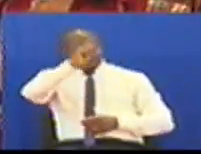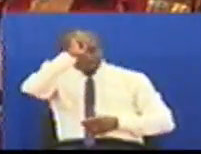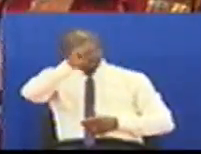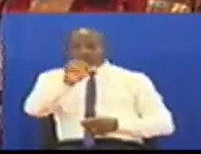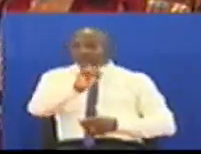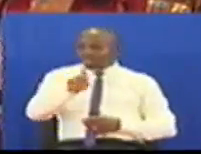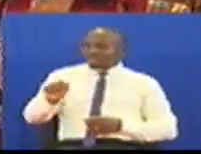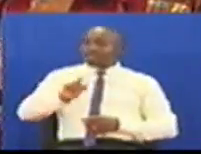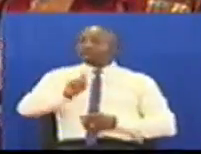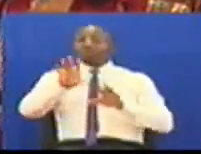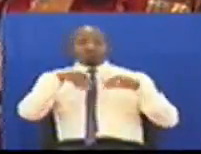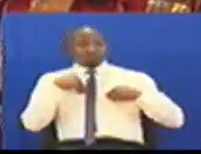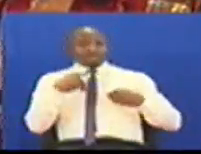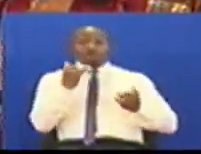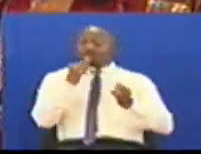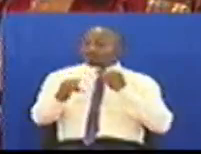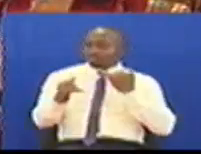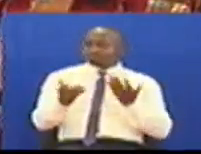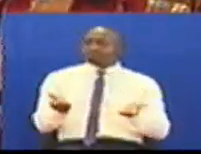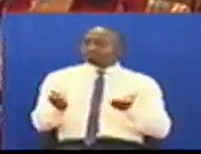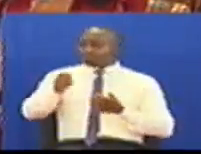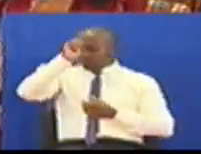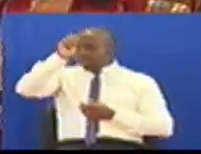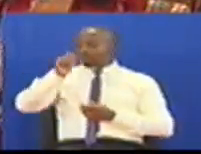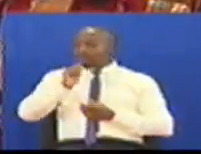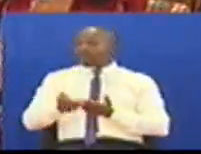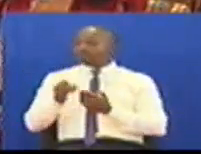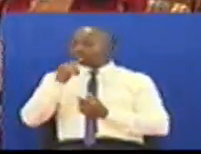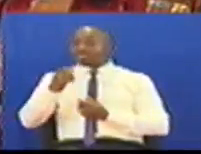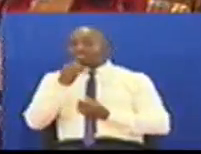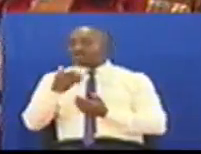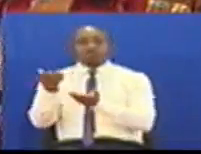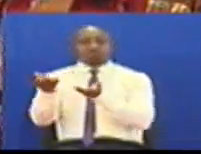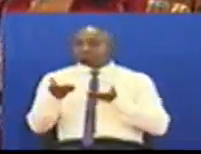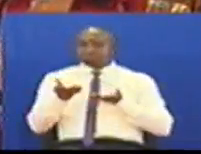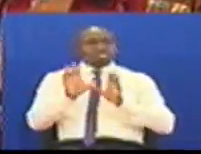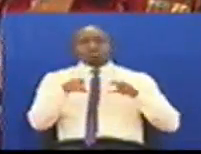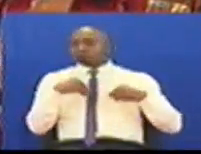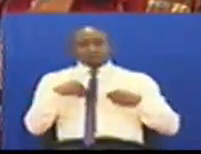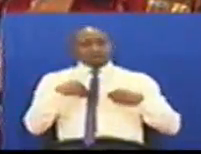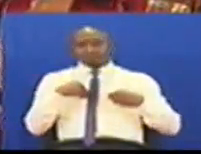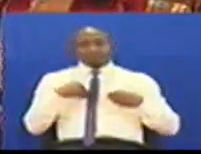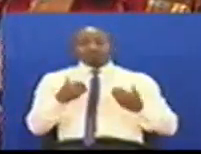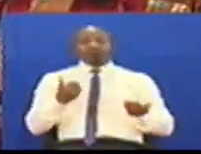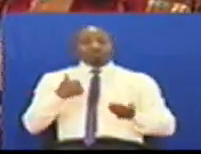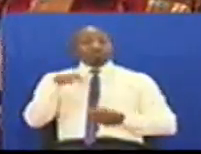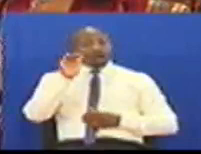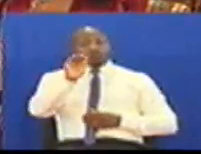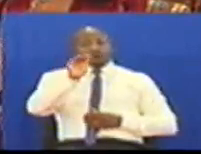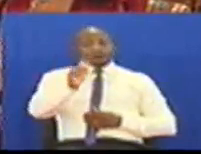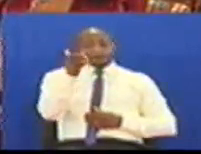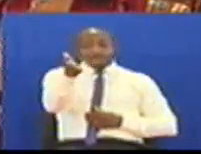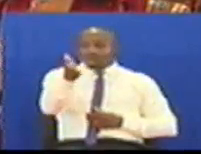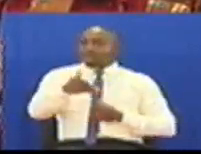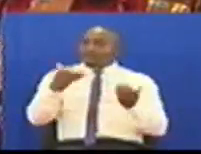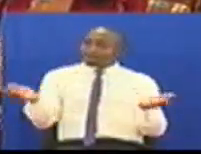kama anaikubali hiyo taarifa au unaikubali. Mheshimiwa Naibu Spika, taarifa yake siipokei na wala siikubali. Na ninamwambia kwamba